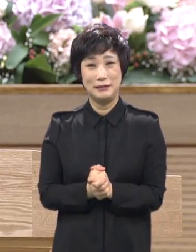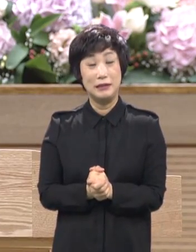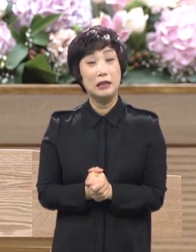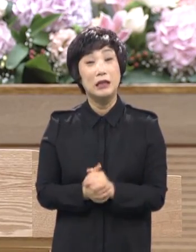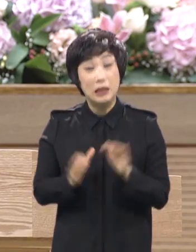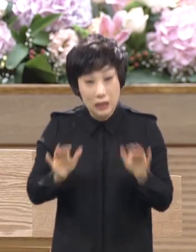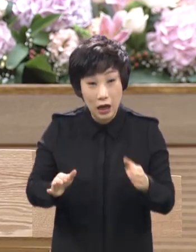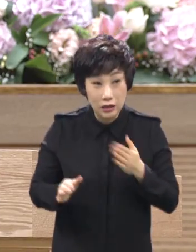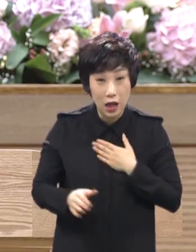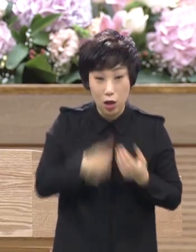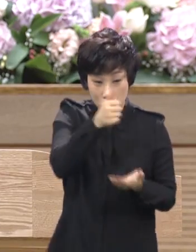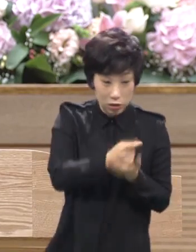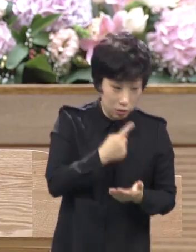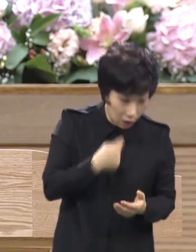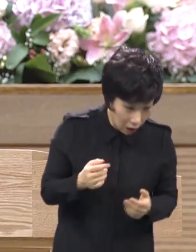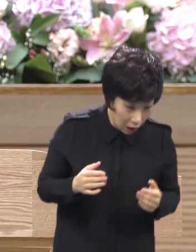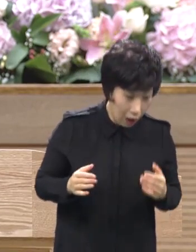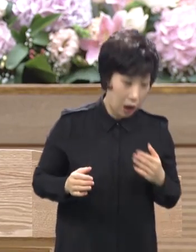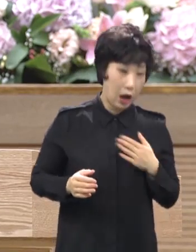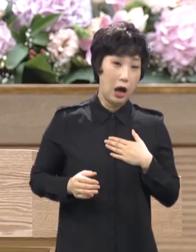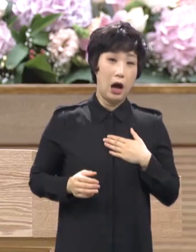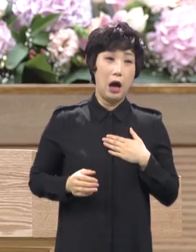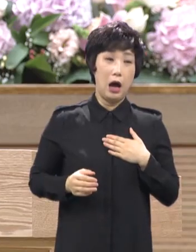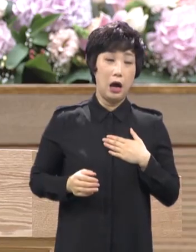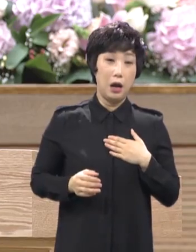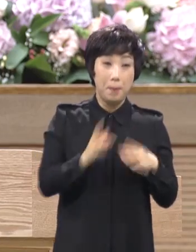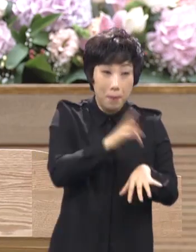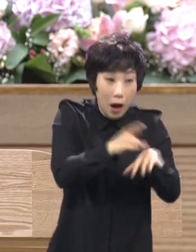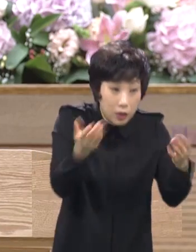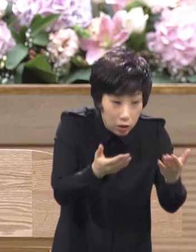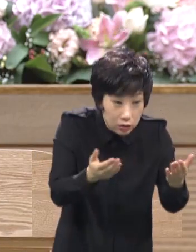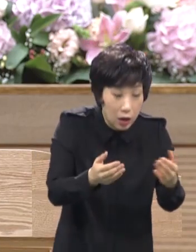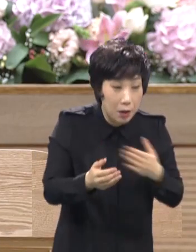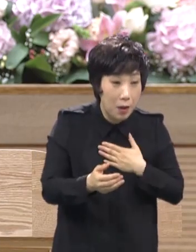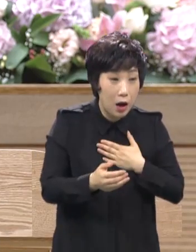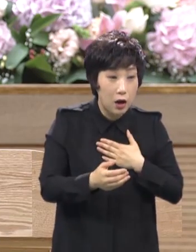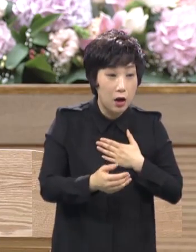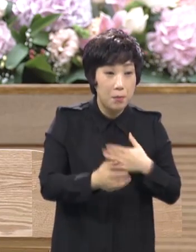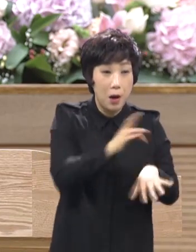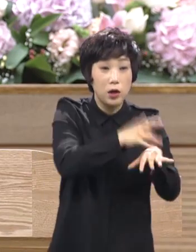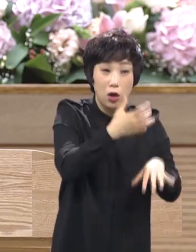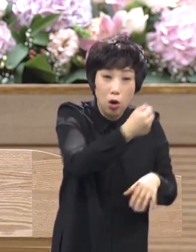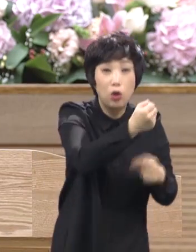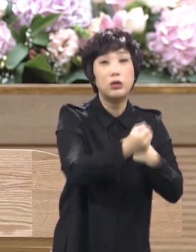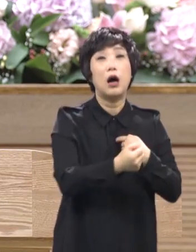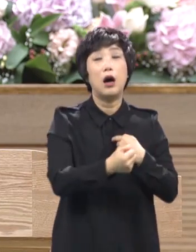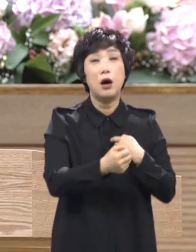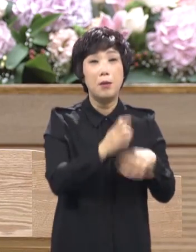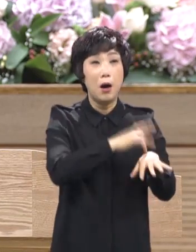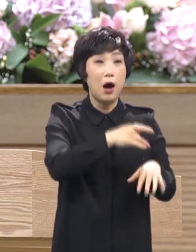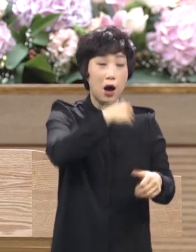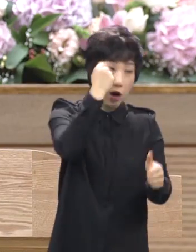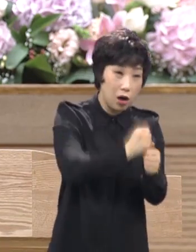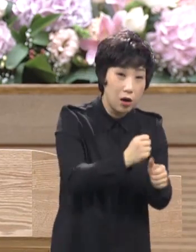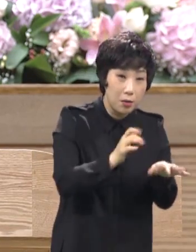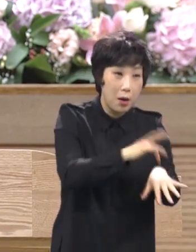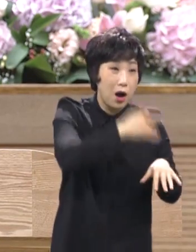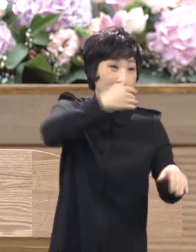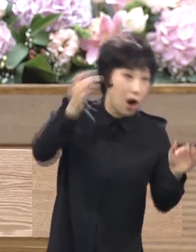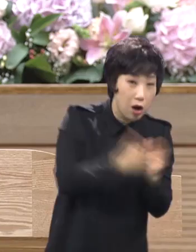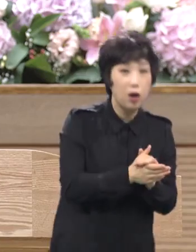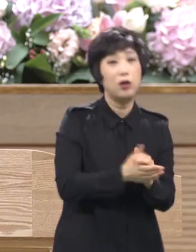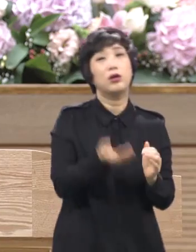내가 죄를 지었을지라도, 마귀의 것이 되었을지라도, 마귀의 패거리가